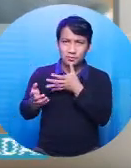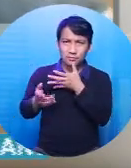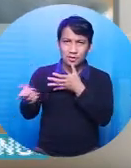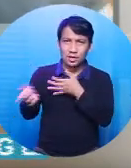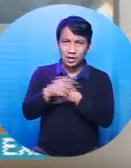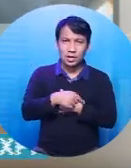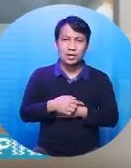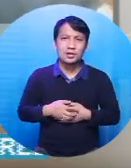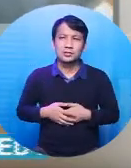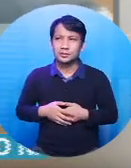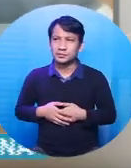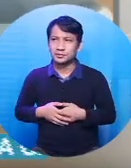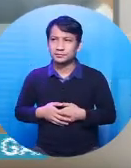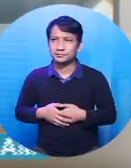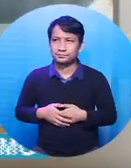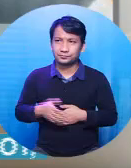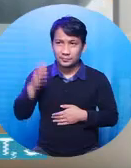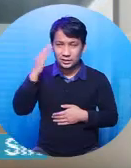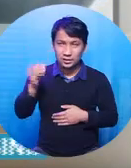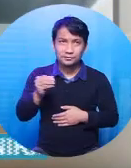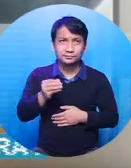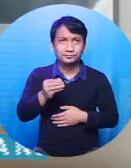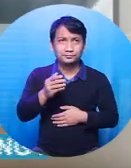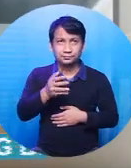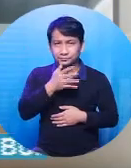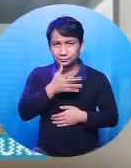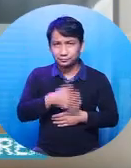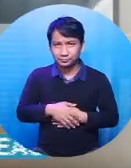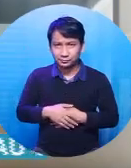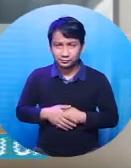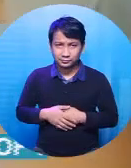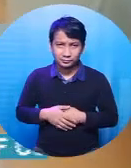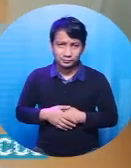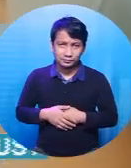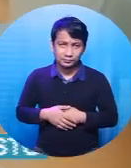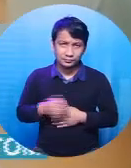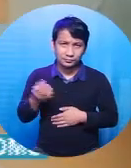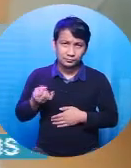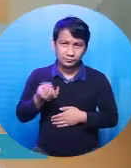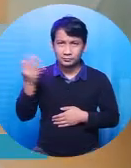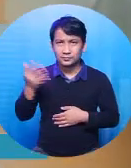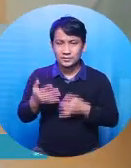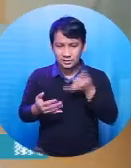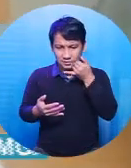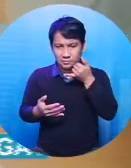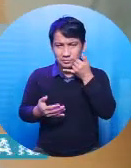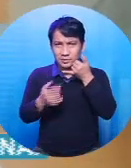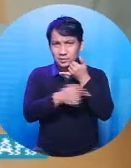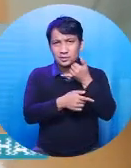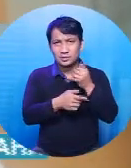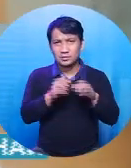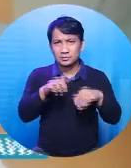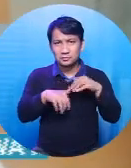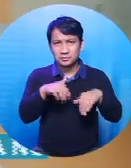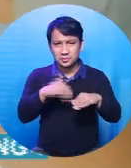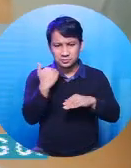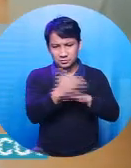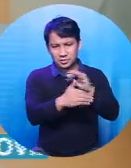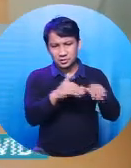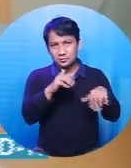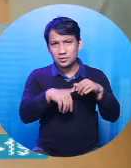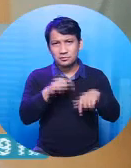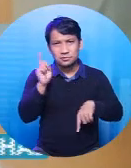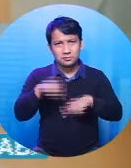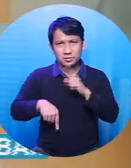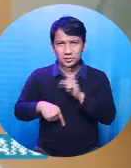nanay mo. Hello, ma. Bebe, ilang beses na akong tumawag sa'yo, bet. Nag-chat sa'yo, bet. Tapos hindi